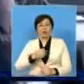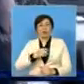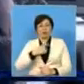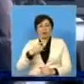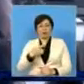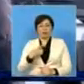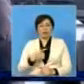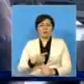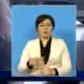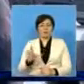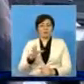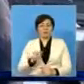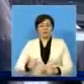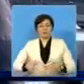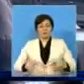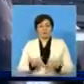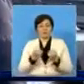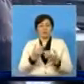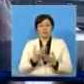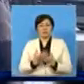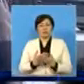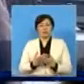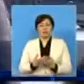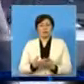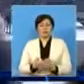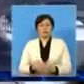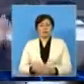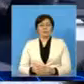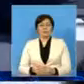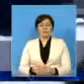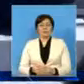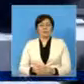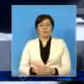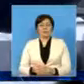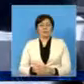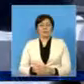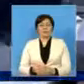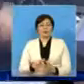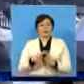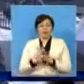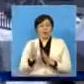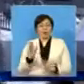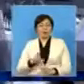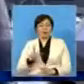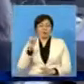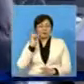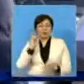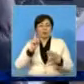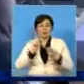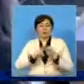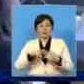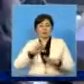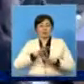елге жақсылық жасап жатқандарына. Сонымен қатар енді мынау елге ұялы желі қондырылып жатыр міне. Бұл